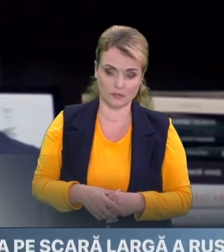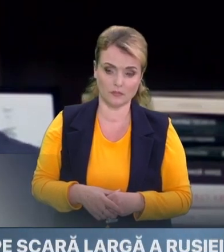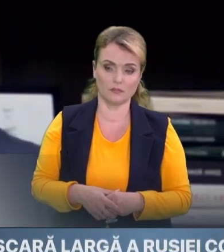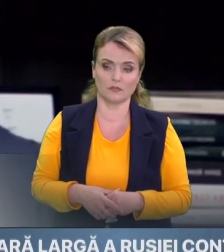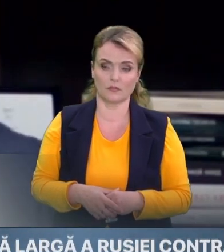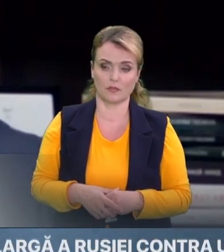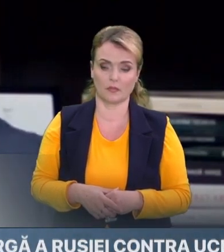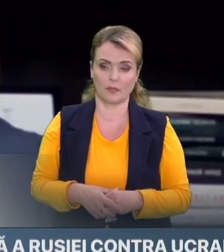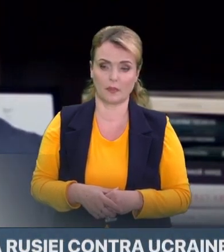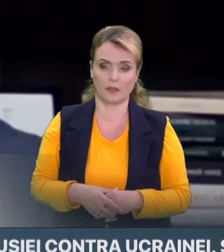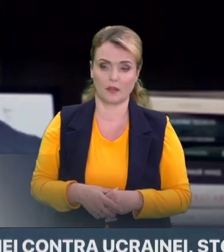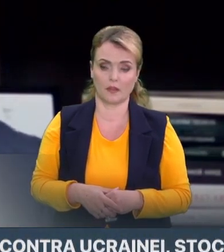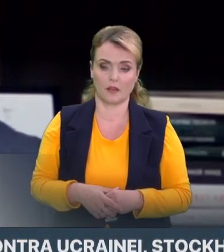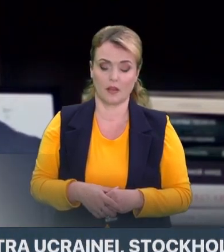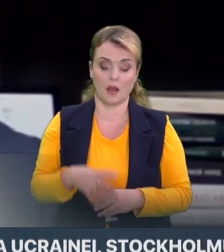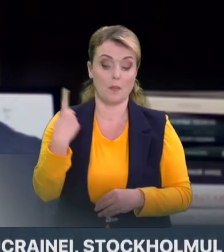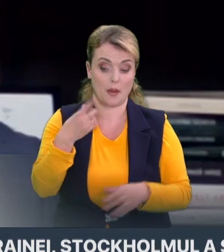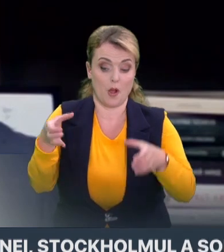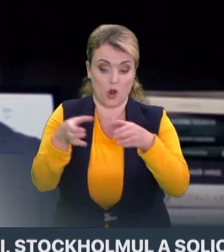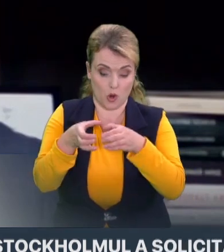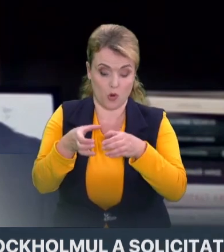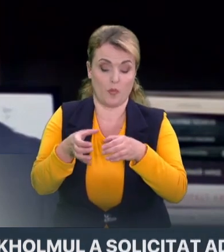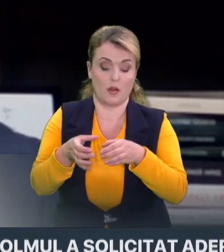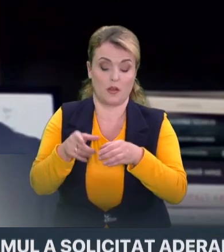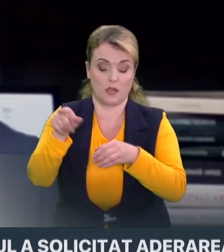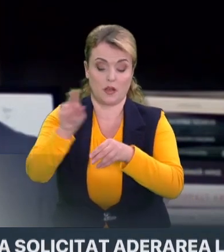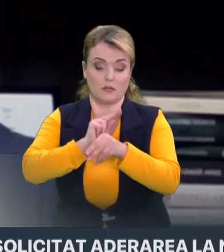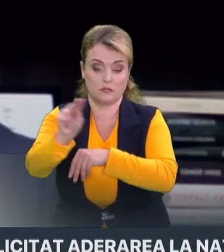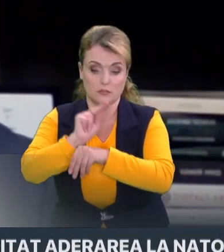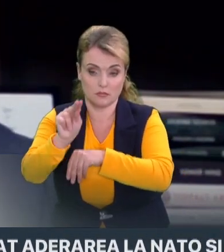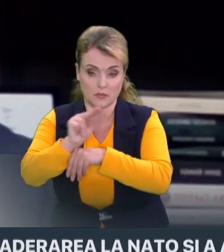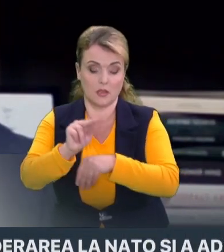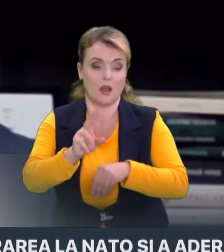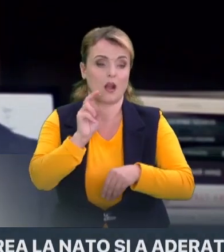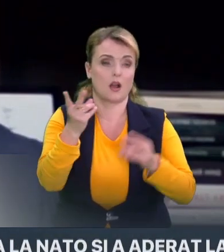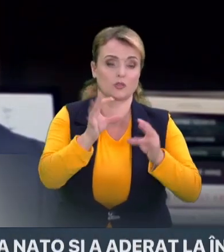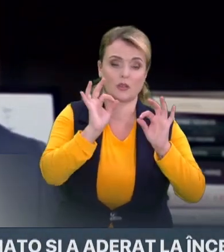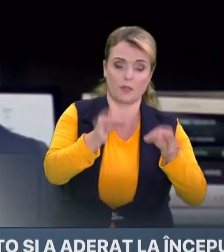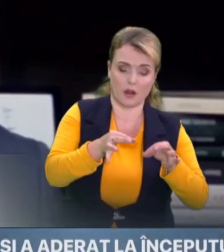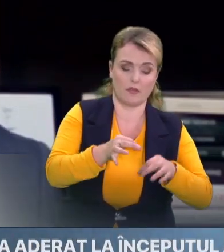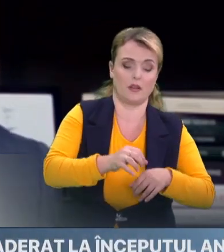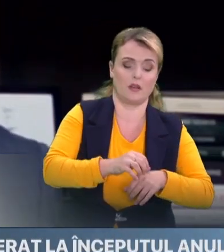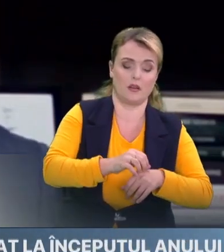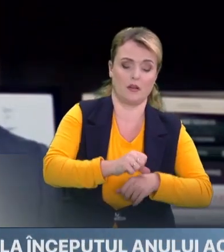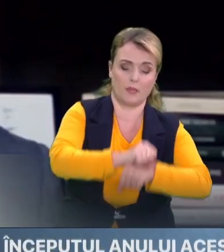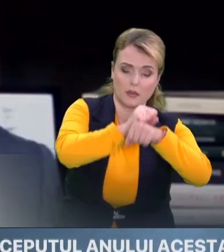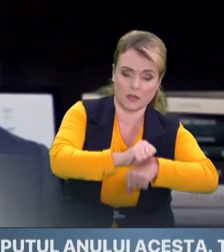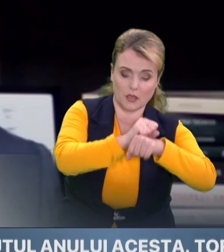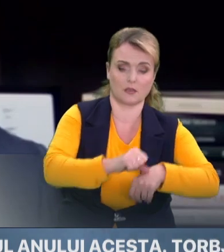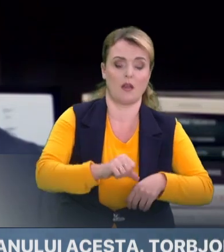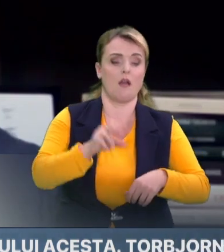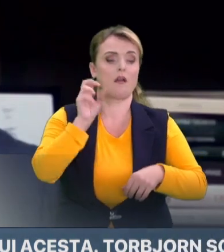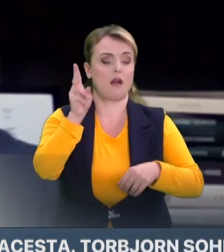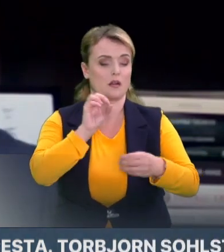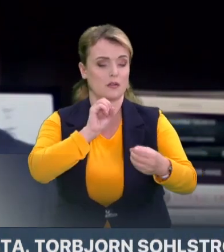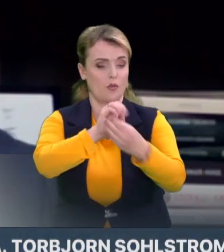denumire. Primul grup a fost antrenat pentru a crea proteste, pentru a opune rezistență forțelor de ordine,